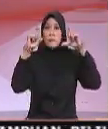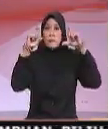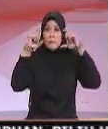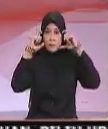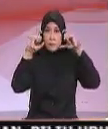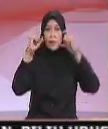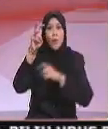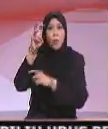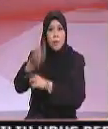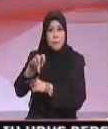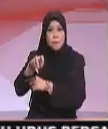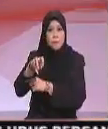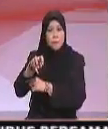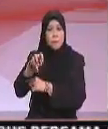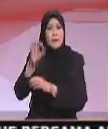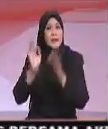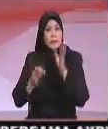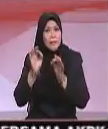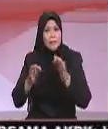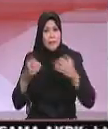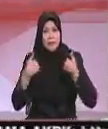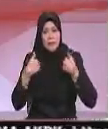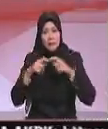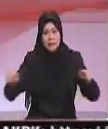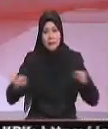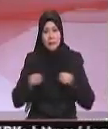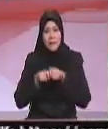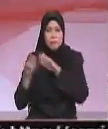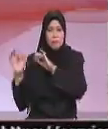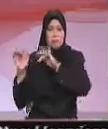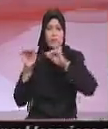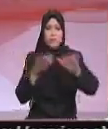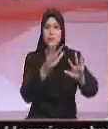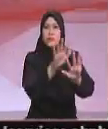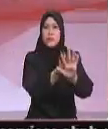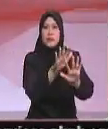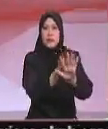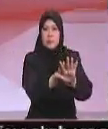pelet omukae diwajibkan apabila berada di tempat yang sesak